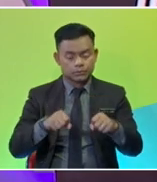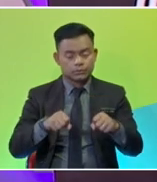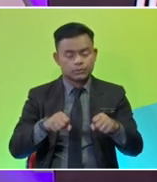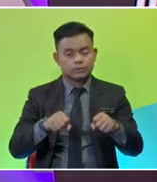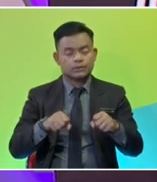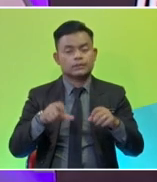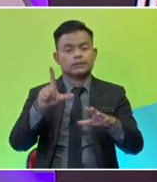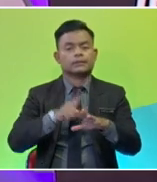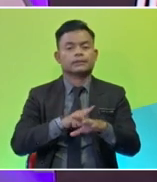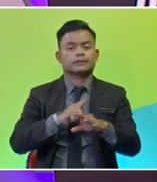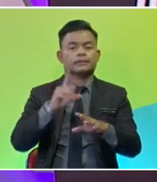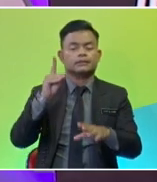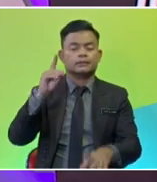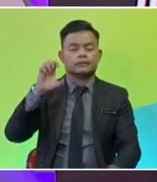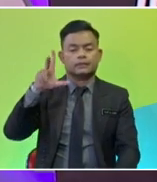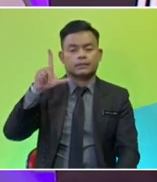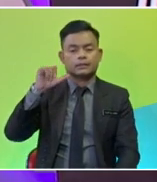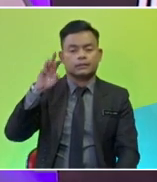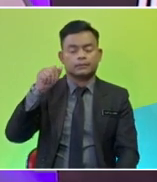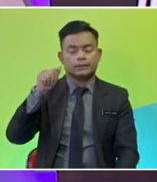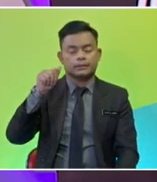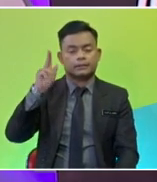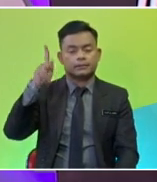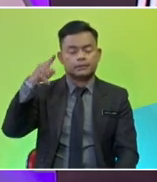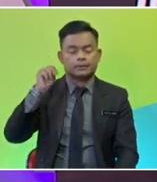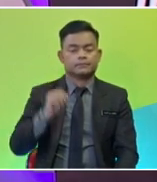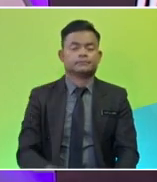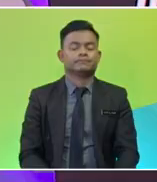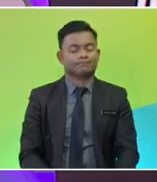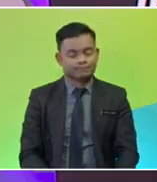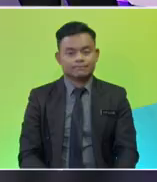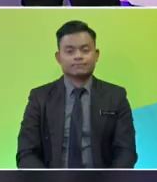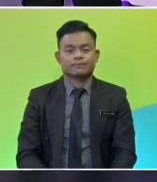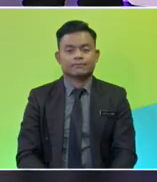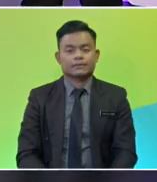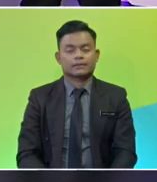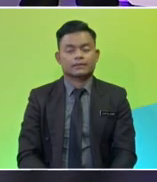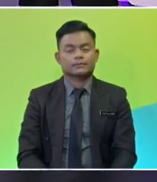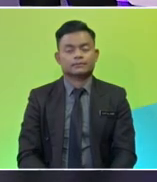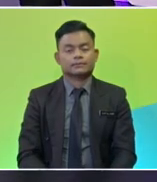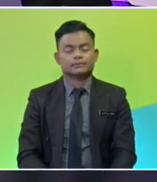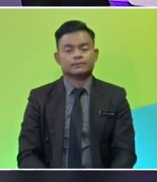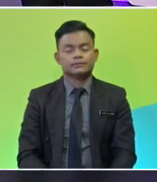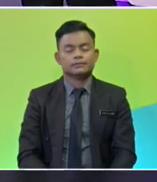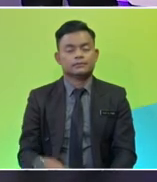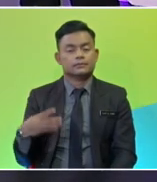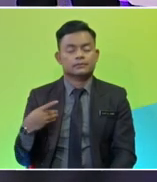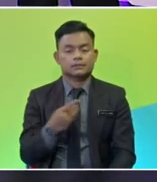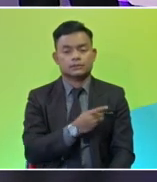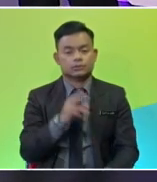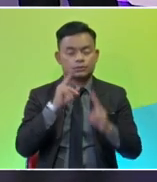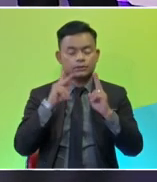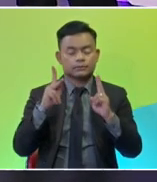lengkap dengan soal latihan tersebut Oke kita bacakan terima kasih kepada cewek gua